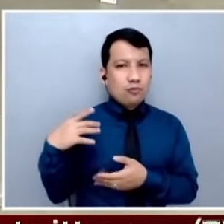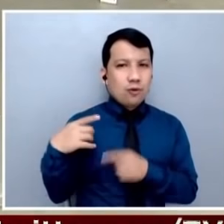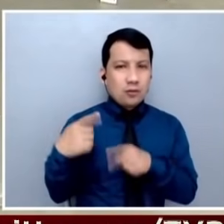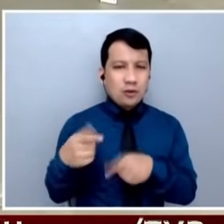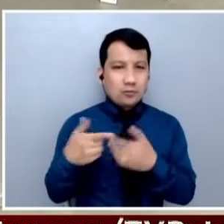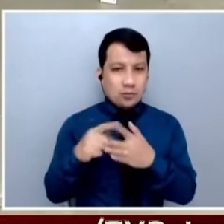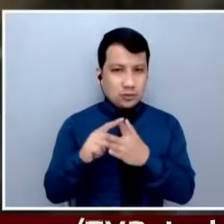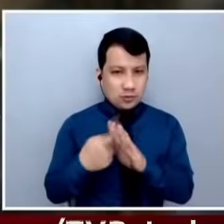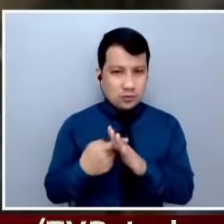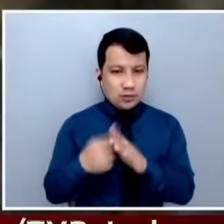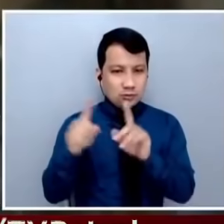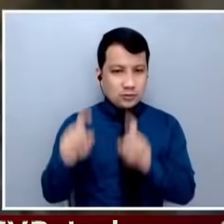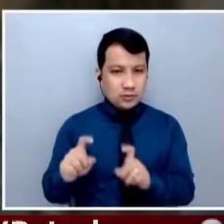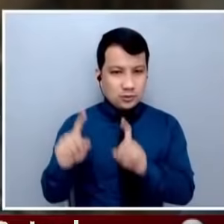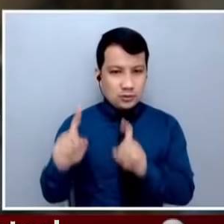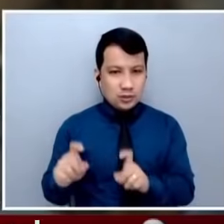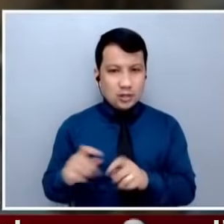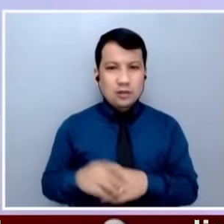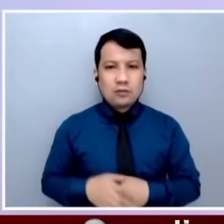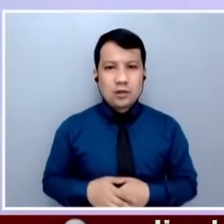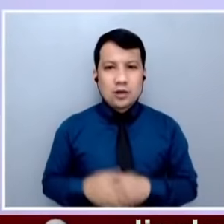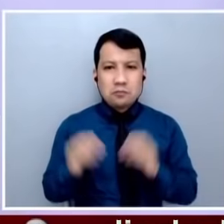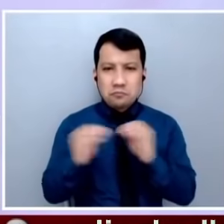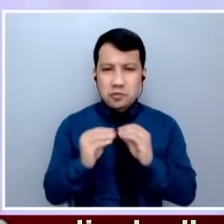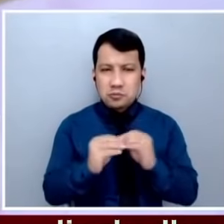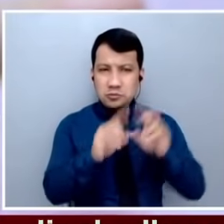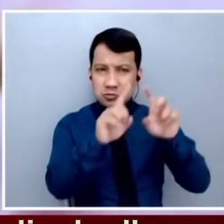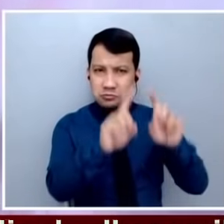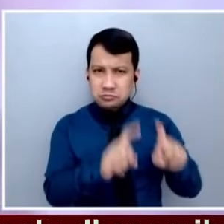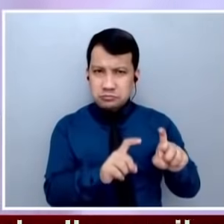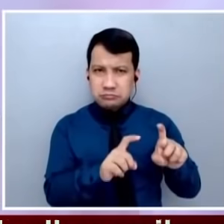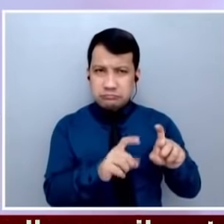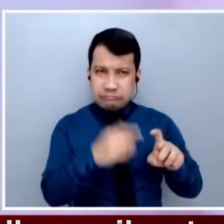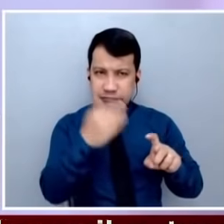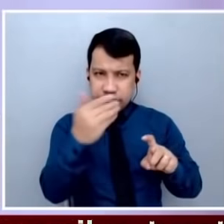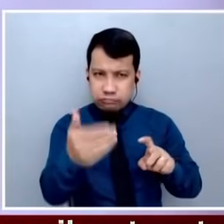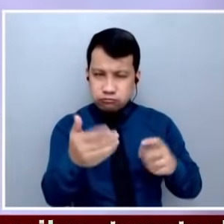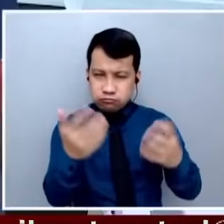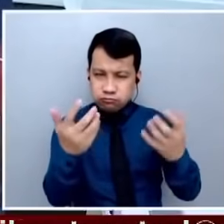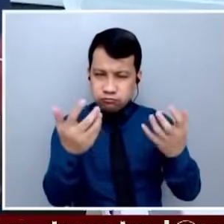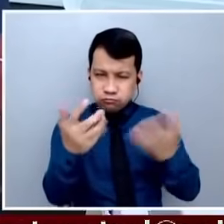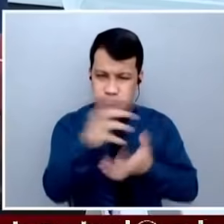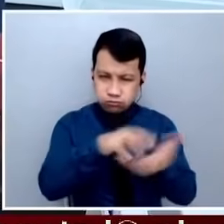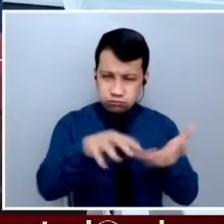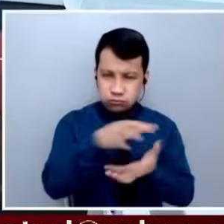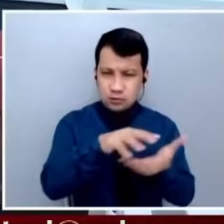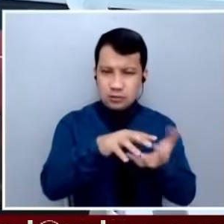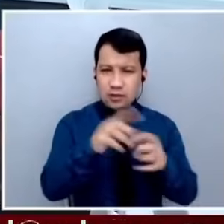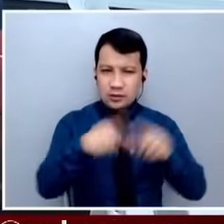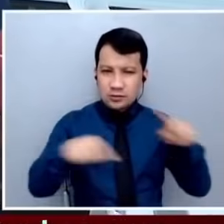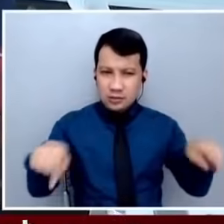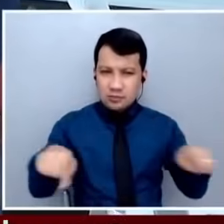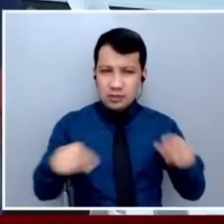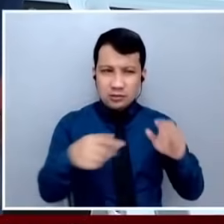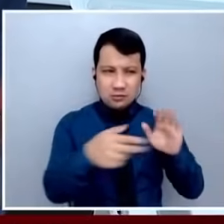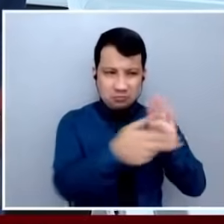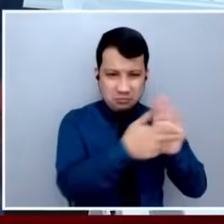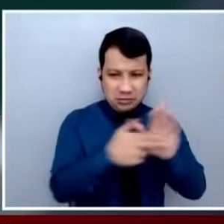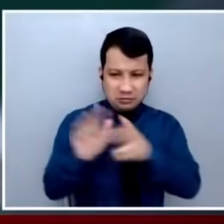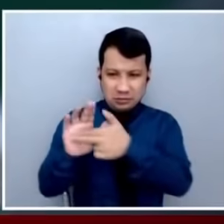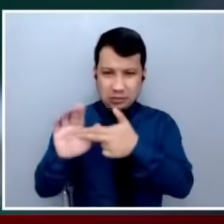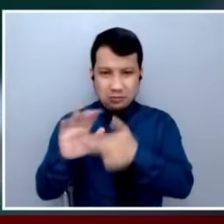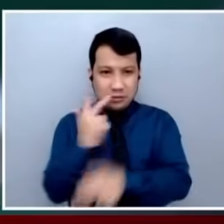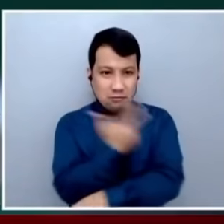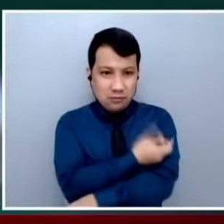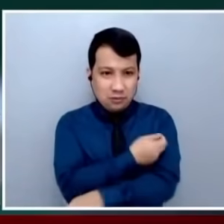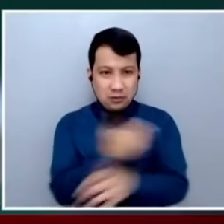na ang clinical trials. Nalayong pag-aralan ng bisa ng pag-mix and match o paggamit ng magkaibang COVID-19 vaccine brand sa mga